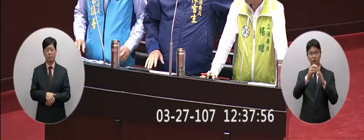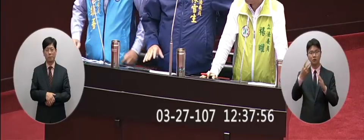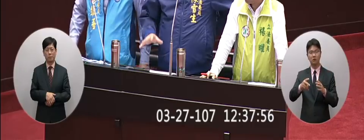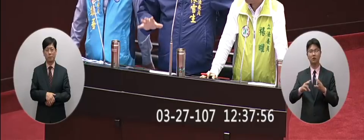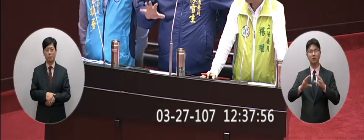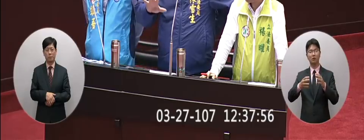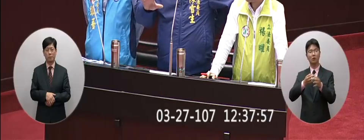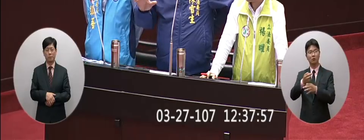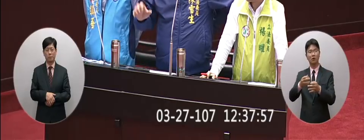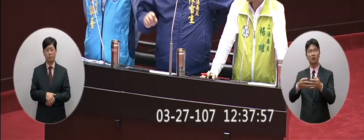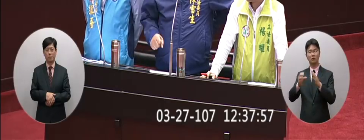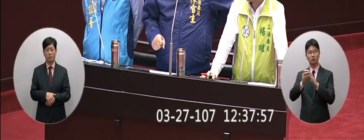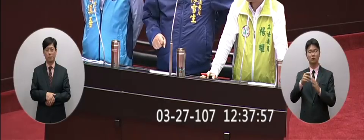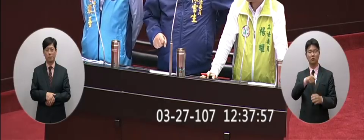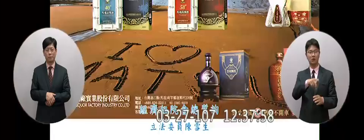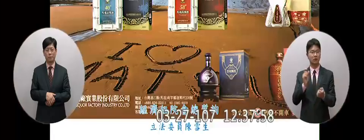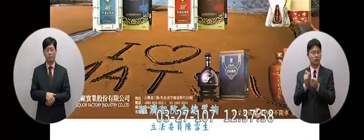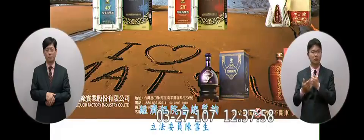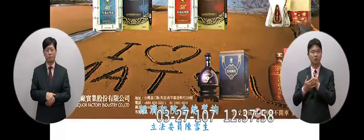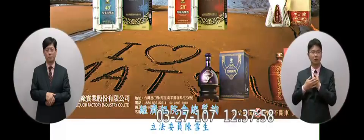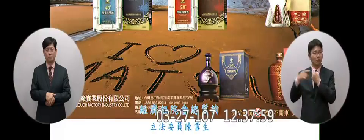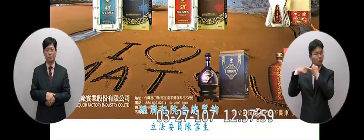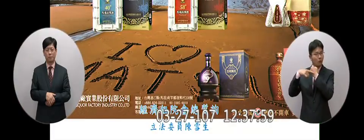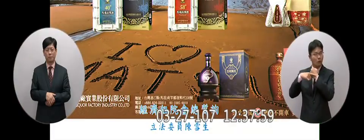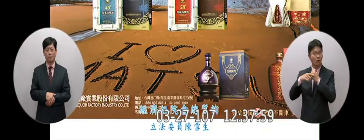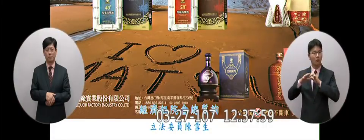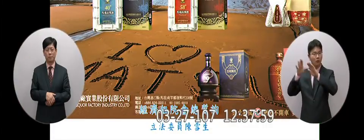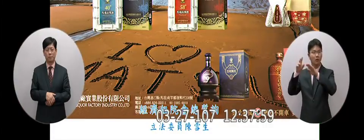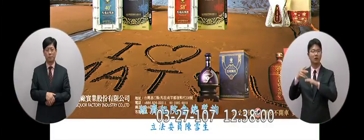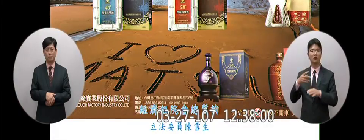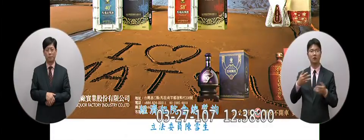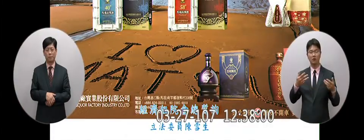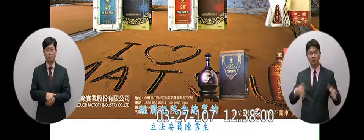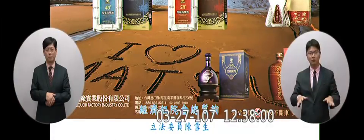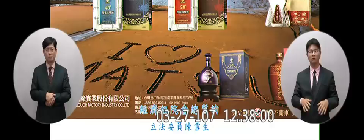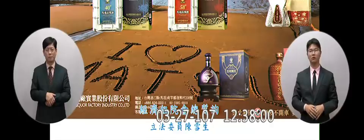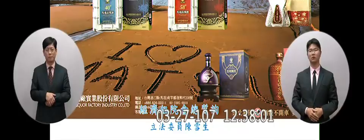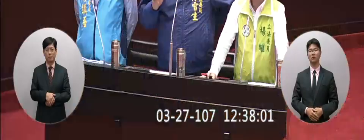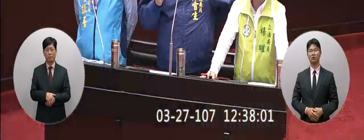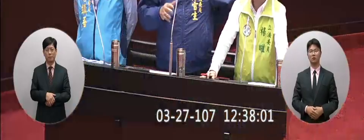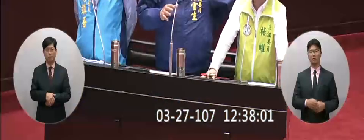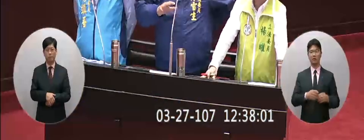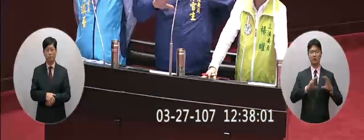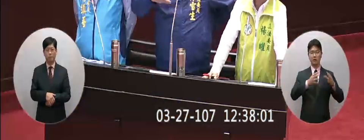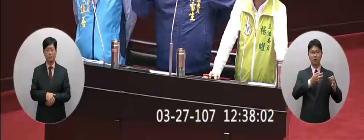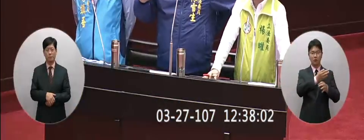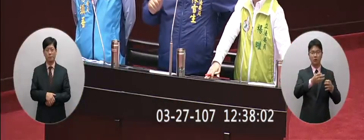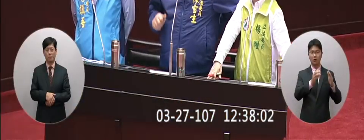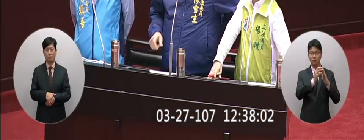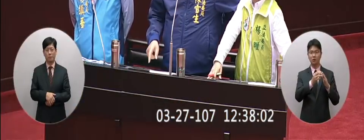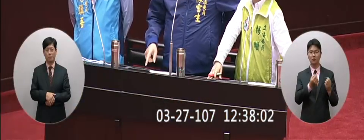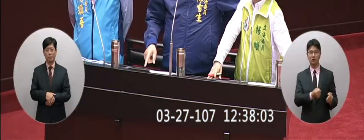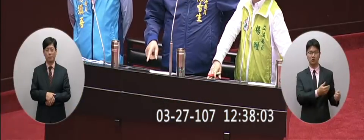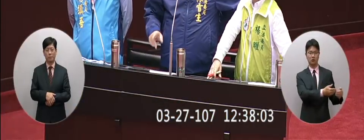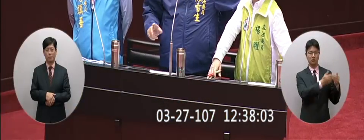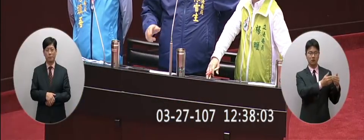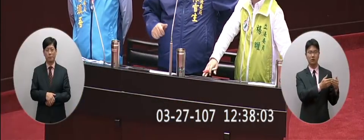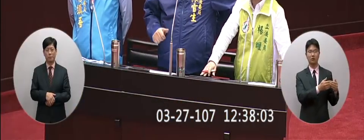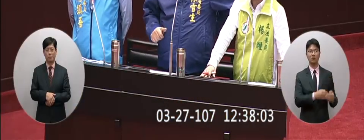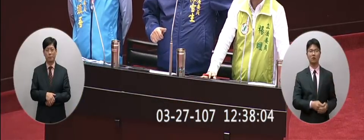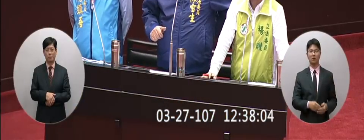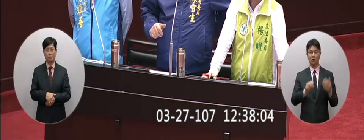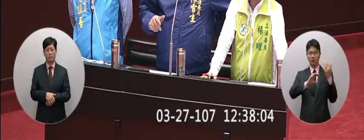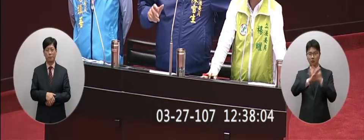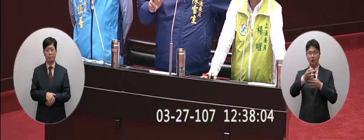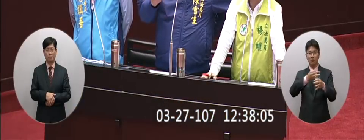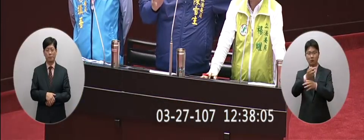局，这一次帮我们去研发。但是还有很多管道啊，尤其国贸局在大陆很多有透过外贸